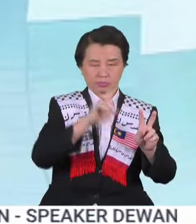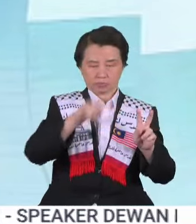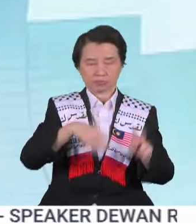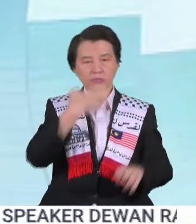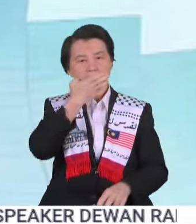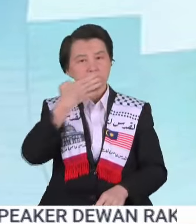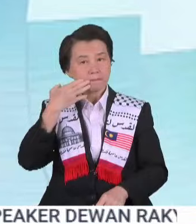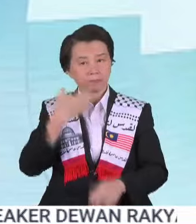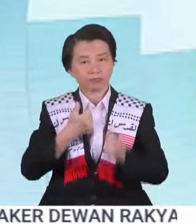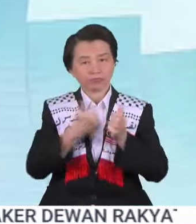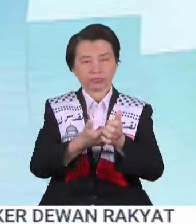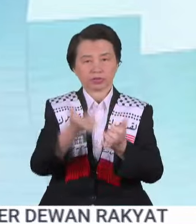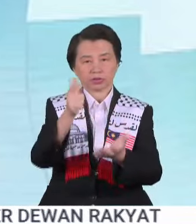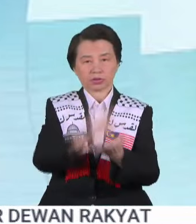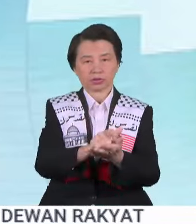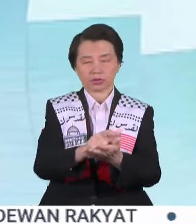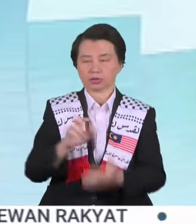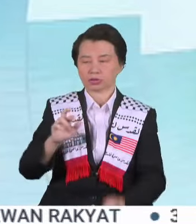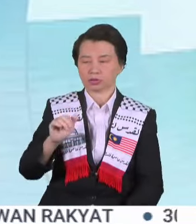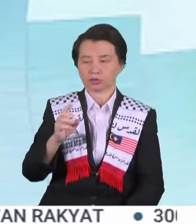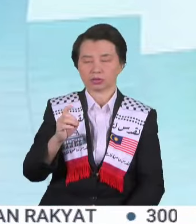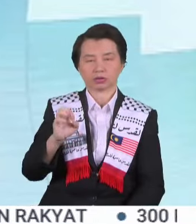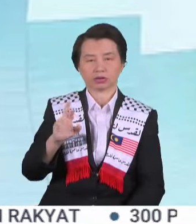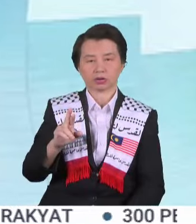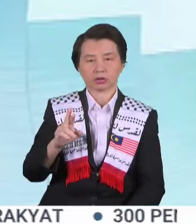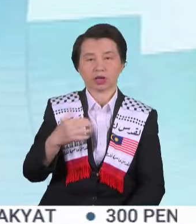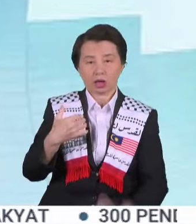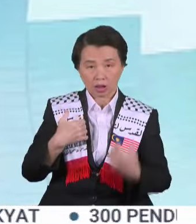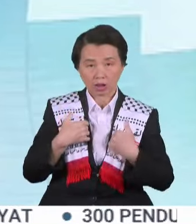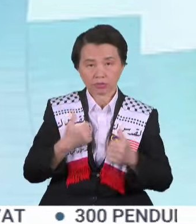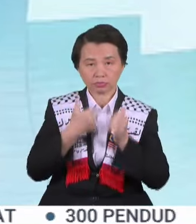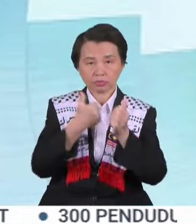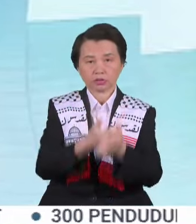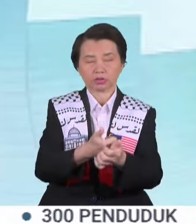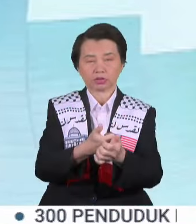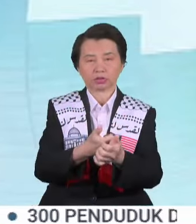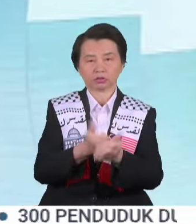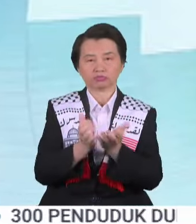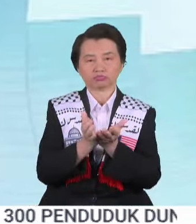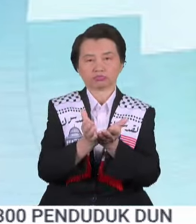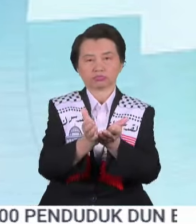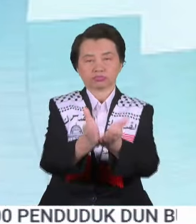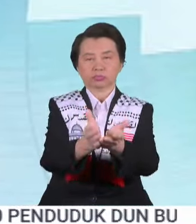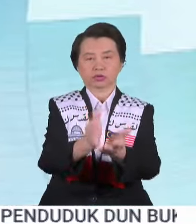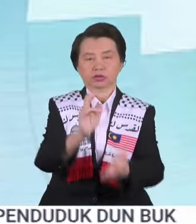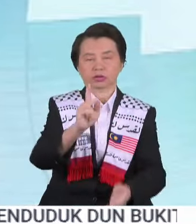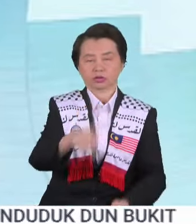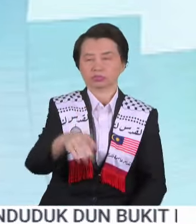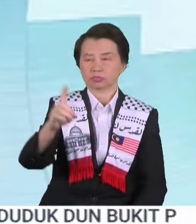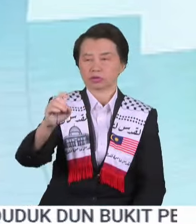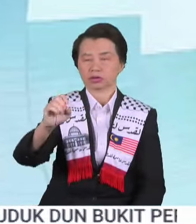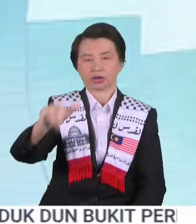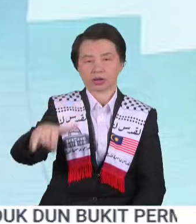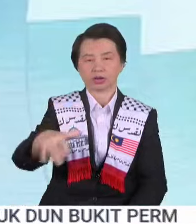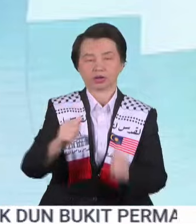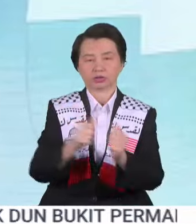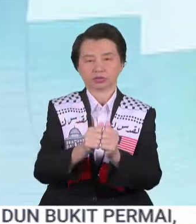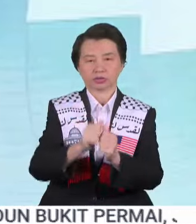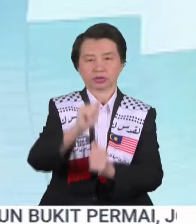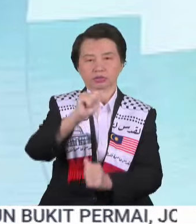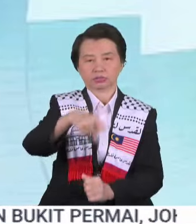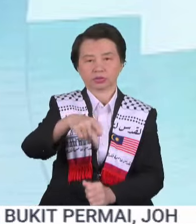lalu. Ikuti laporan wartawan Breda Sulaiman yang berkesempatan mengikuti pelayaran kapal KM Dangga bersama Maritim